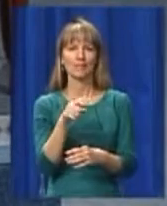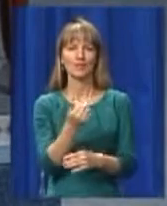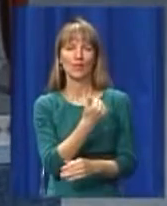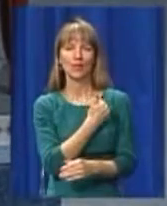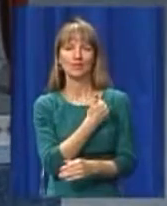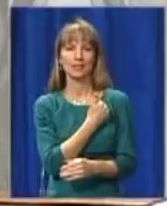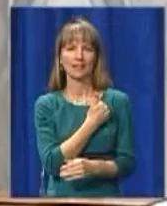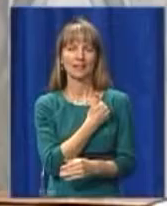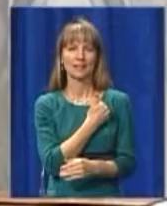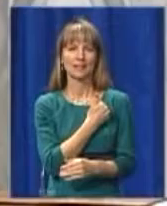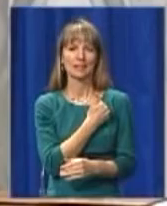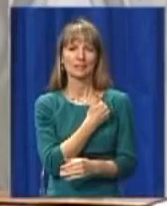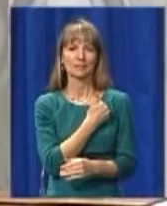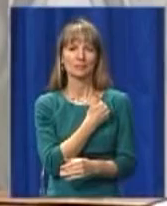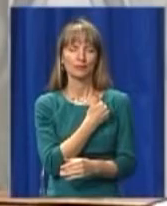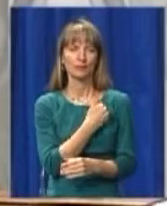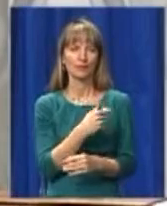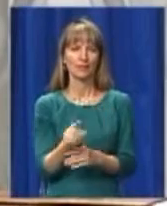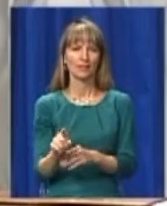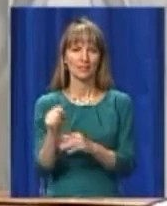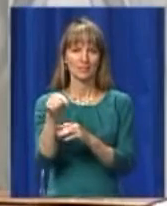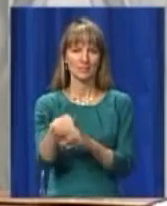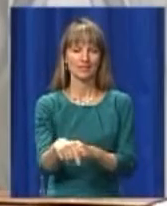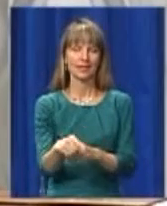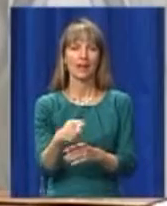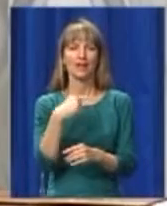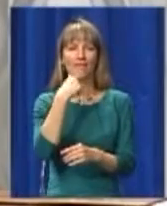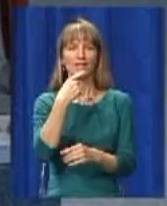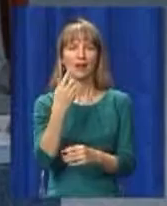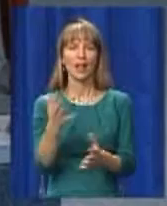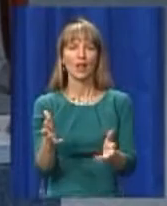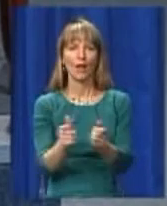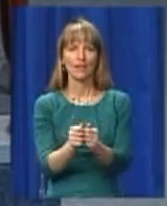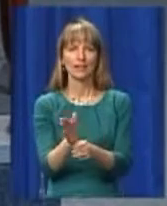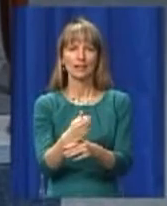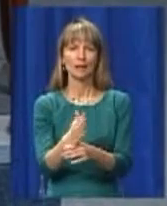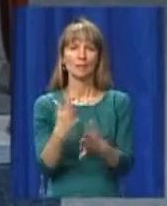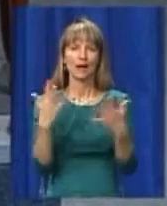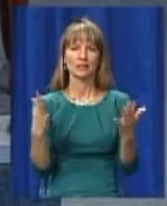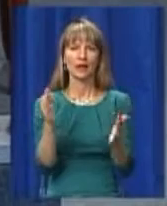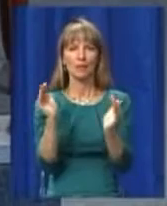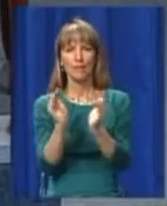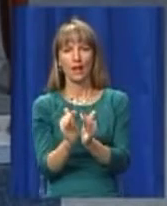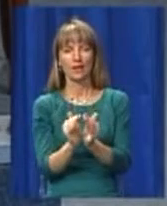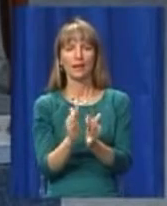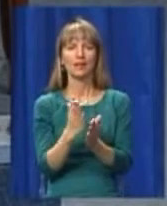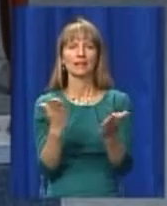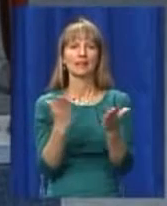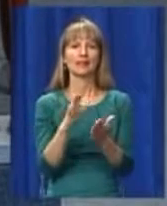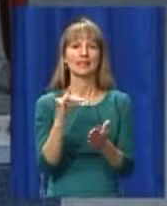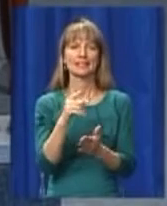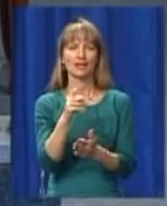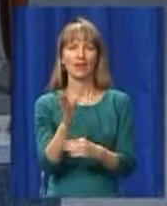хотел... Он такой хвостик вниз, да, такой, ловись, рыбка большая и маленькая. Так, так, так, саме цей мультик. И как ты думаешь, який из него